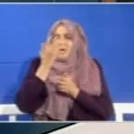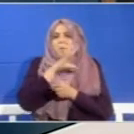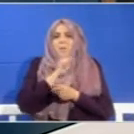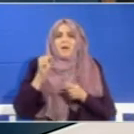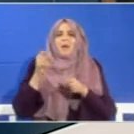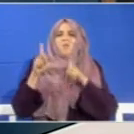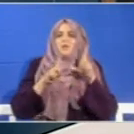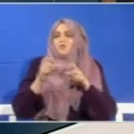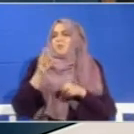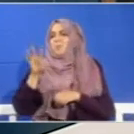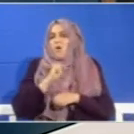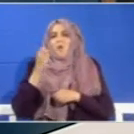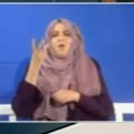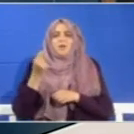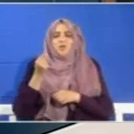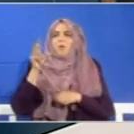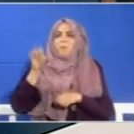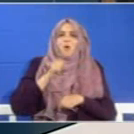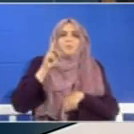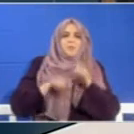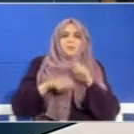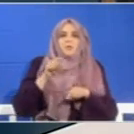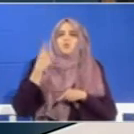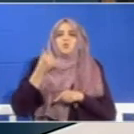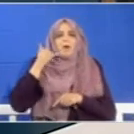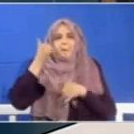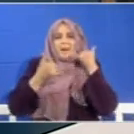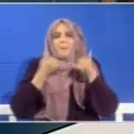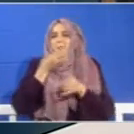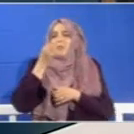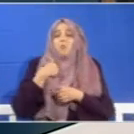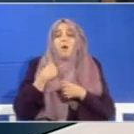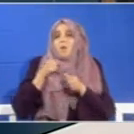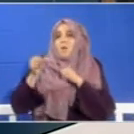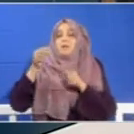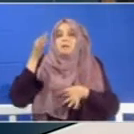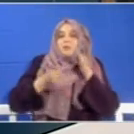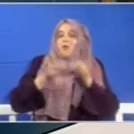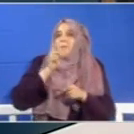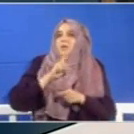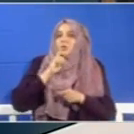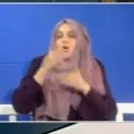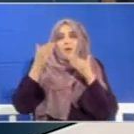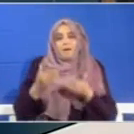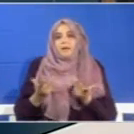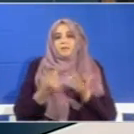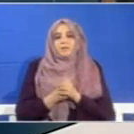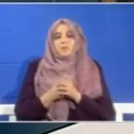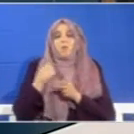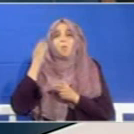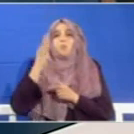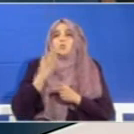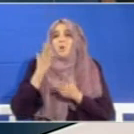لي اللوطو، دايت لي 160 مليون تاع سلعه، وكل يوم تعيطني وتعايرني، وانا راني بعيد عليها والقضاء مازال ما وصلش. نرجو من عند